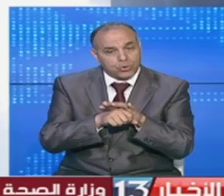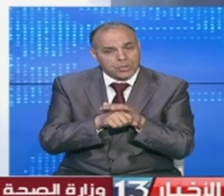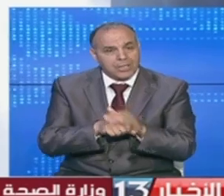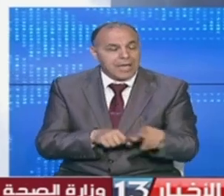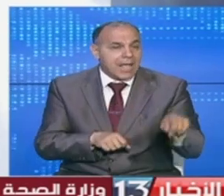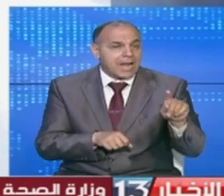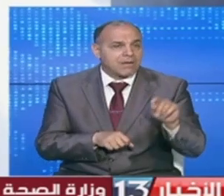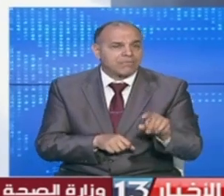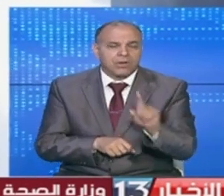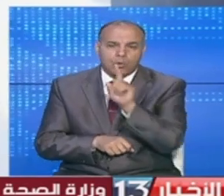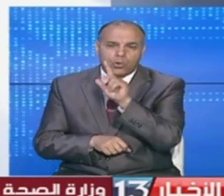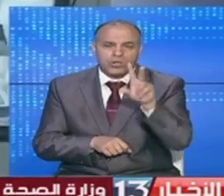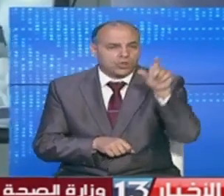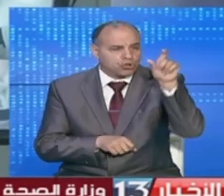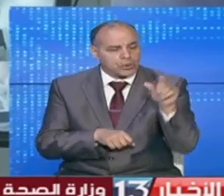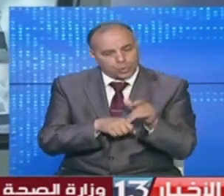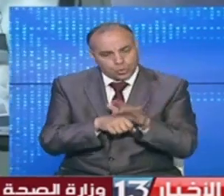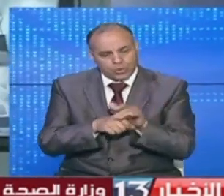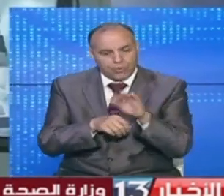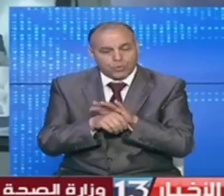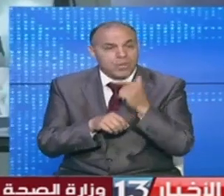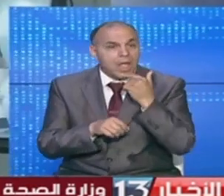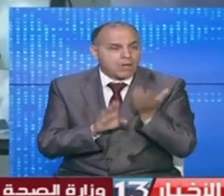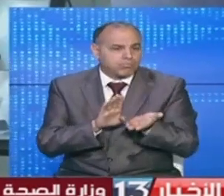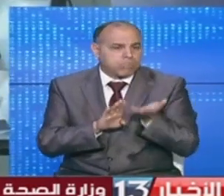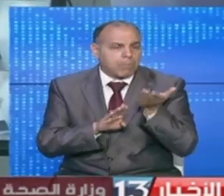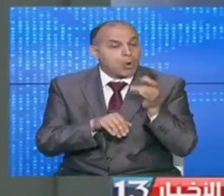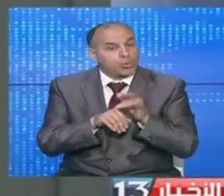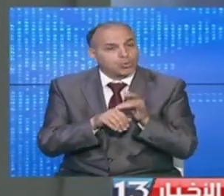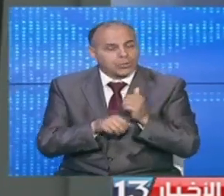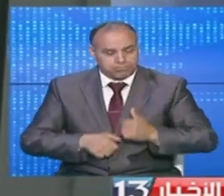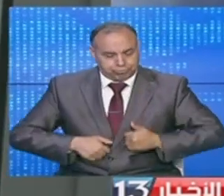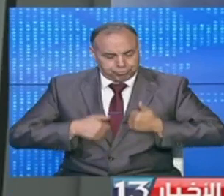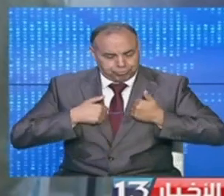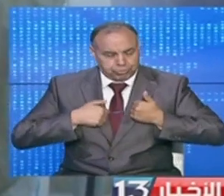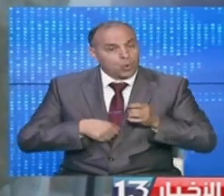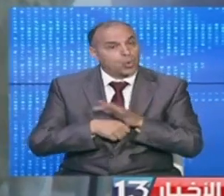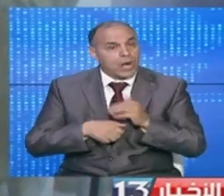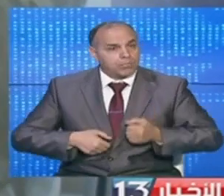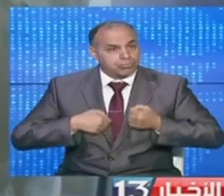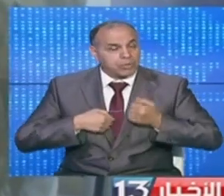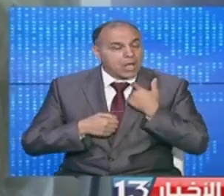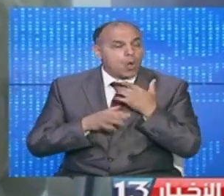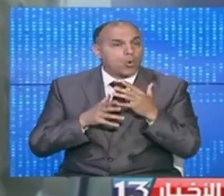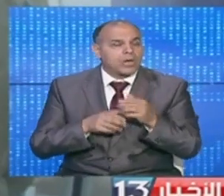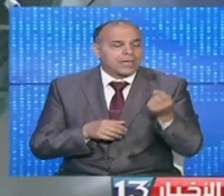إلى 1013 حالة. هذا ويتواصل ارتفاع عدد حالات الشفاء من فيروس كورونا التي